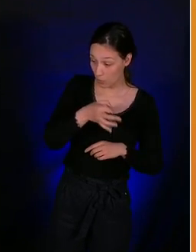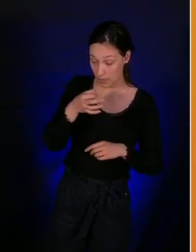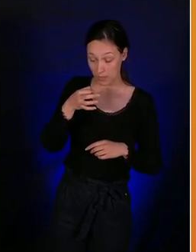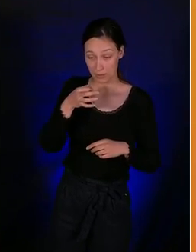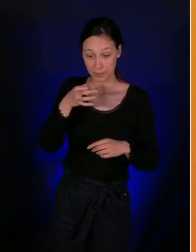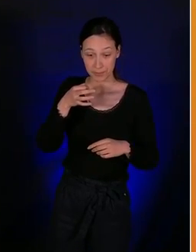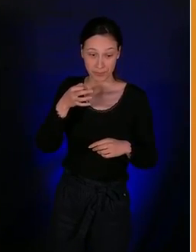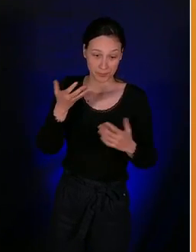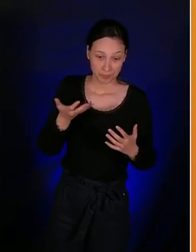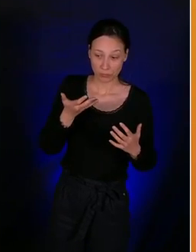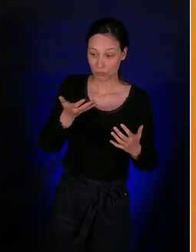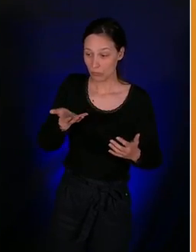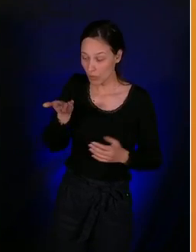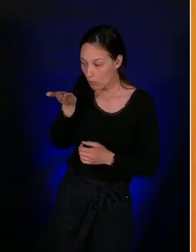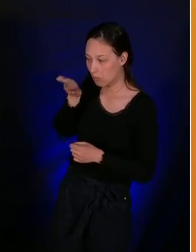être primordiale.